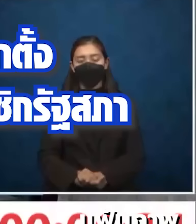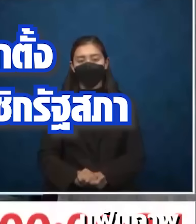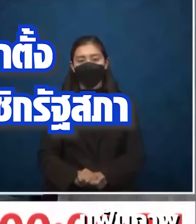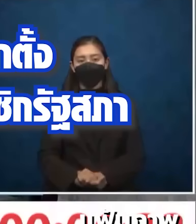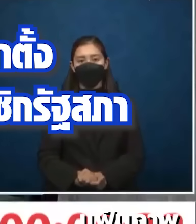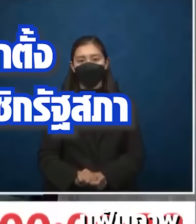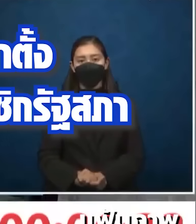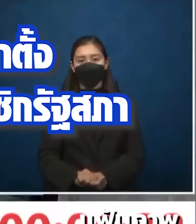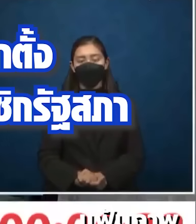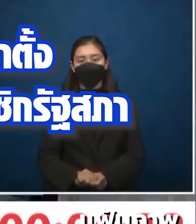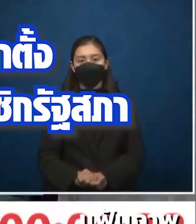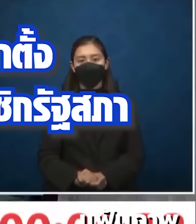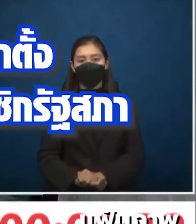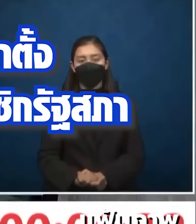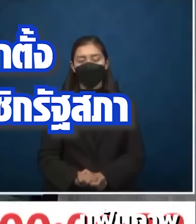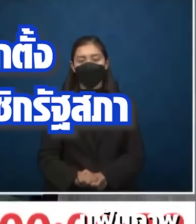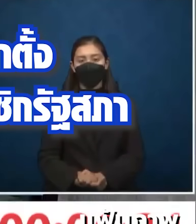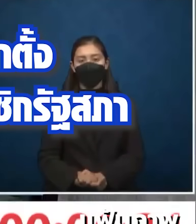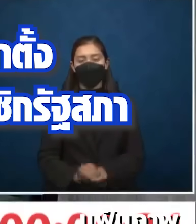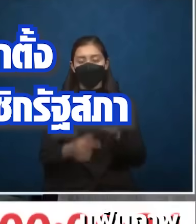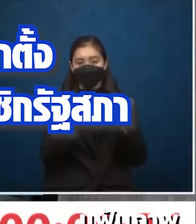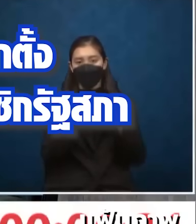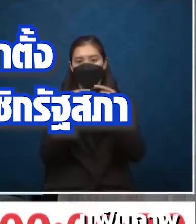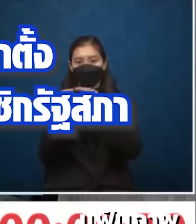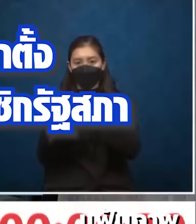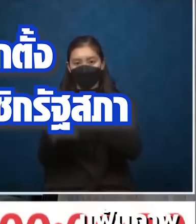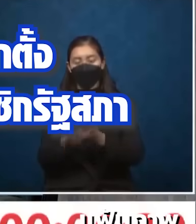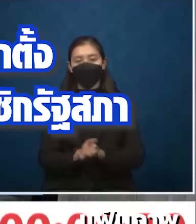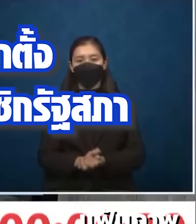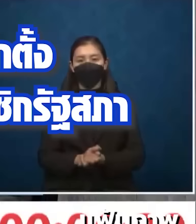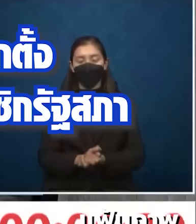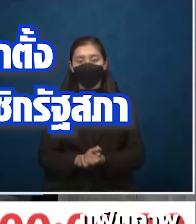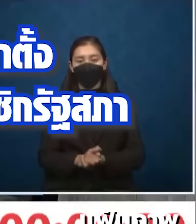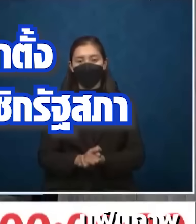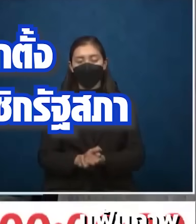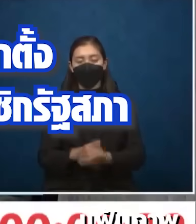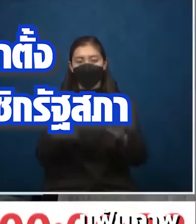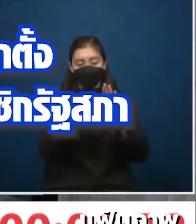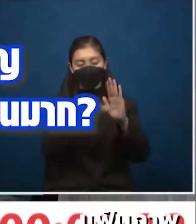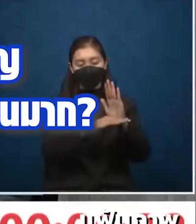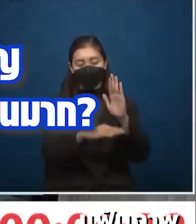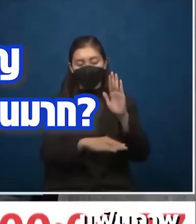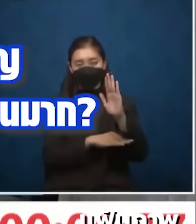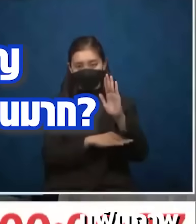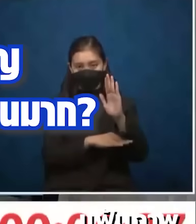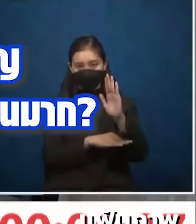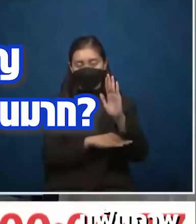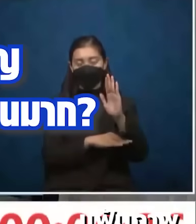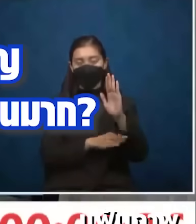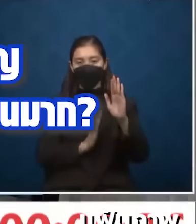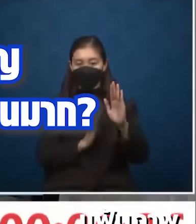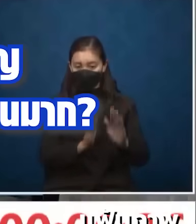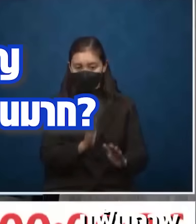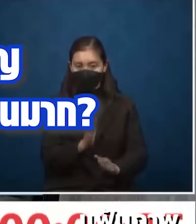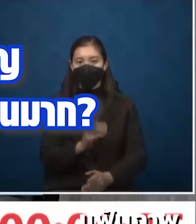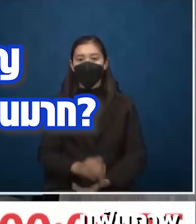ล้วทำไมไม่ใช้วิธีการแก้ไขรัฐธรรมนูญผ่านสมาชิกรัฐสภาทำไมต้องไปแก้